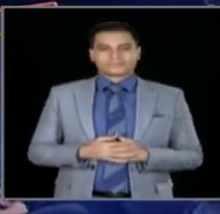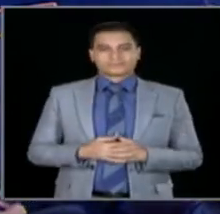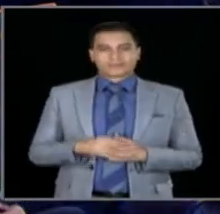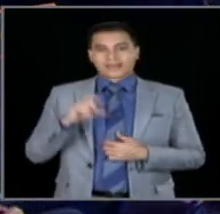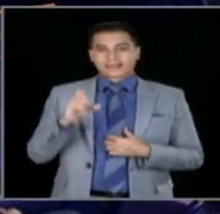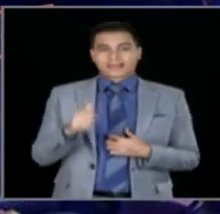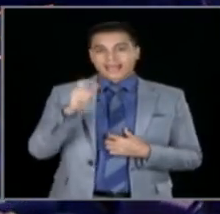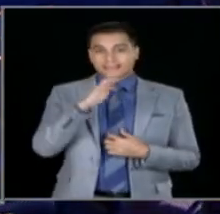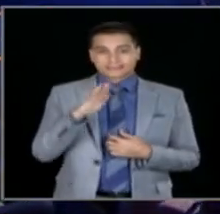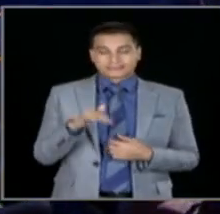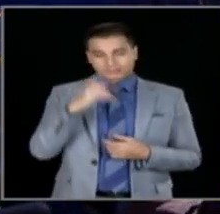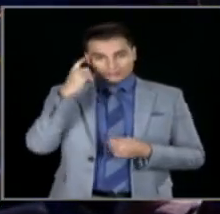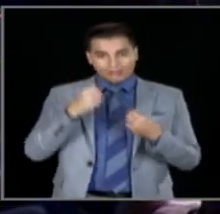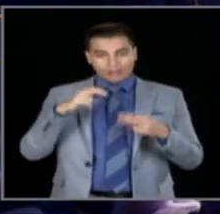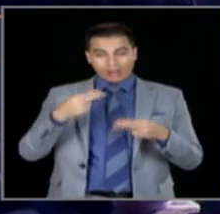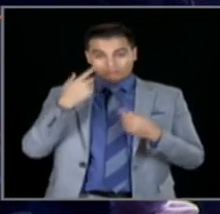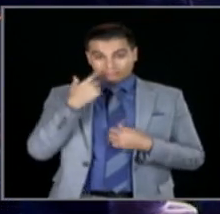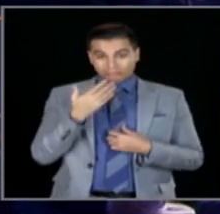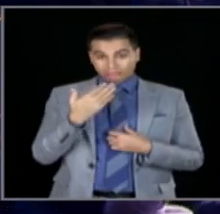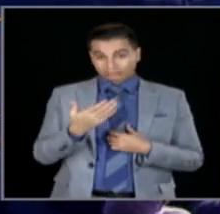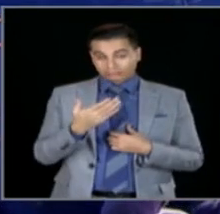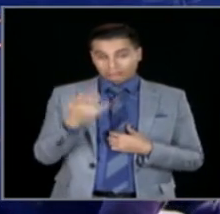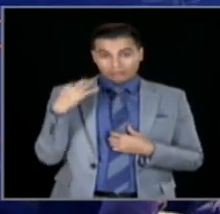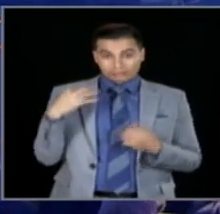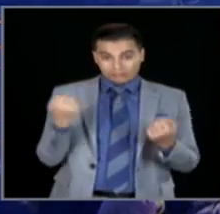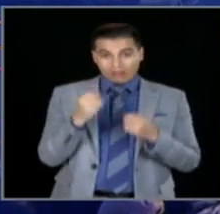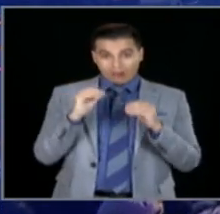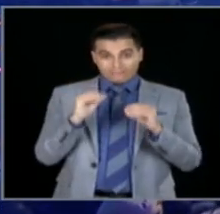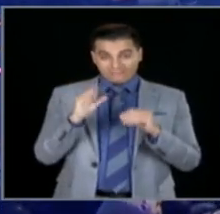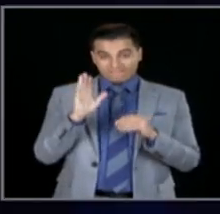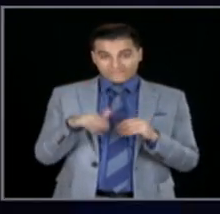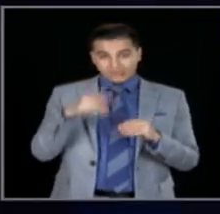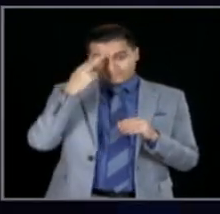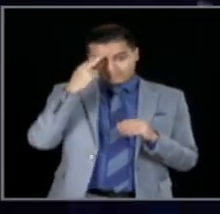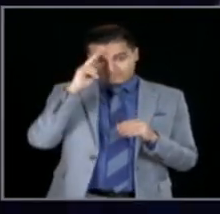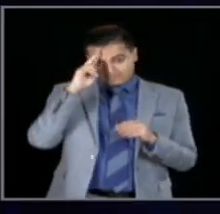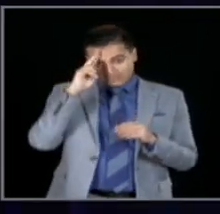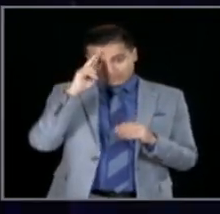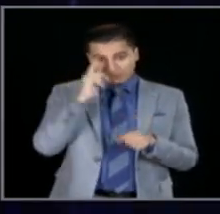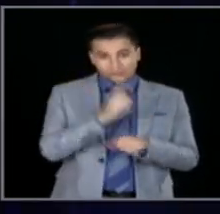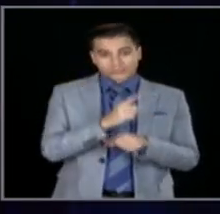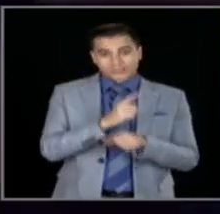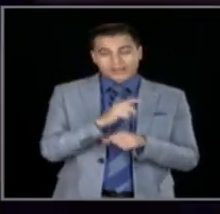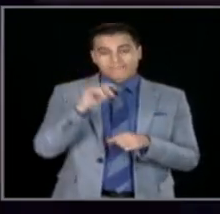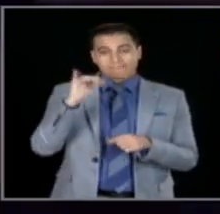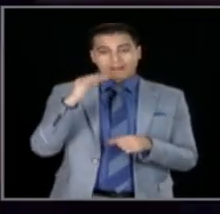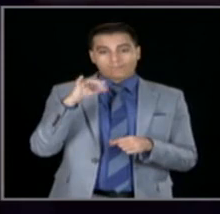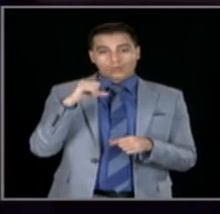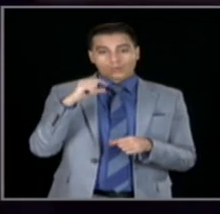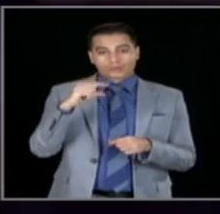نانسي تحت الطقم حدد الربك عليها مين بقى استاذ محمود